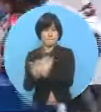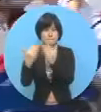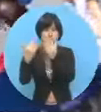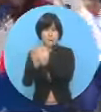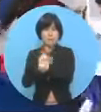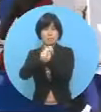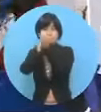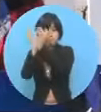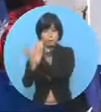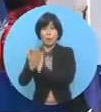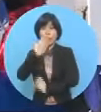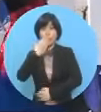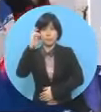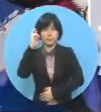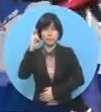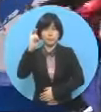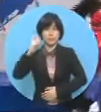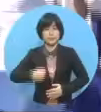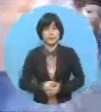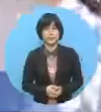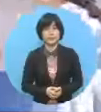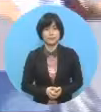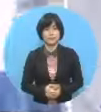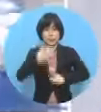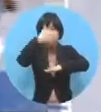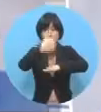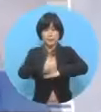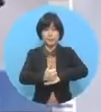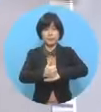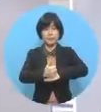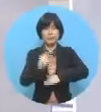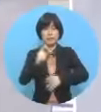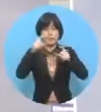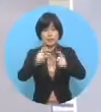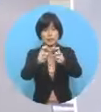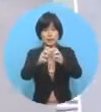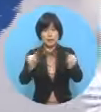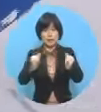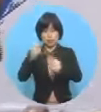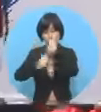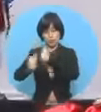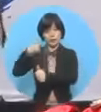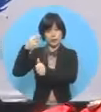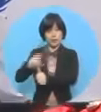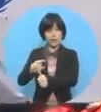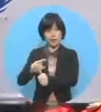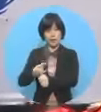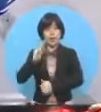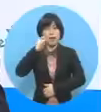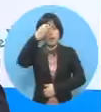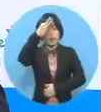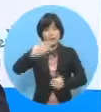제2의 문화 전성기를 이룰 수 있는 계기가 된다고 생각합니다. 마지막으로